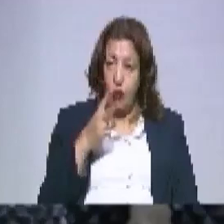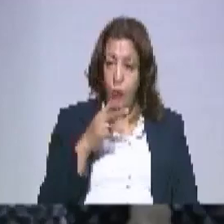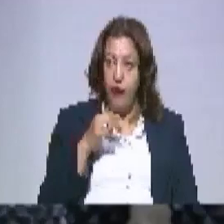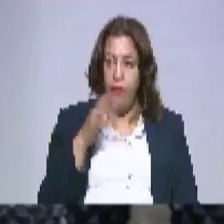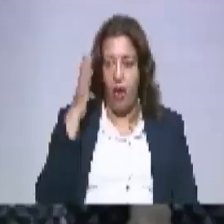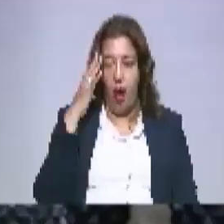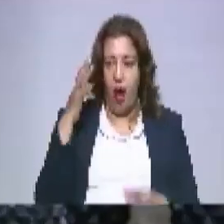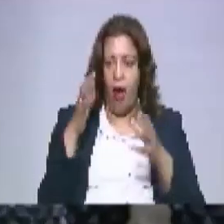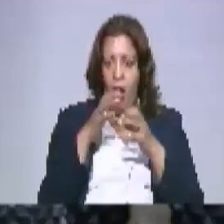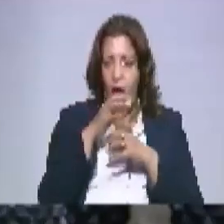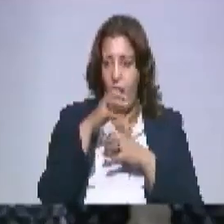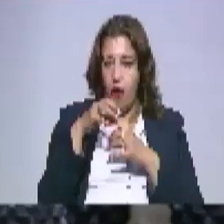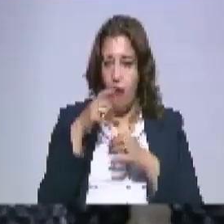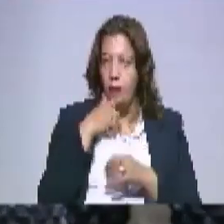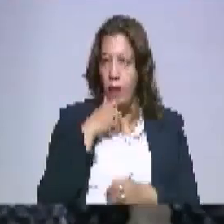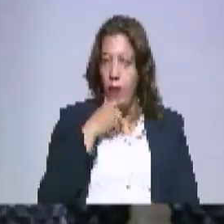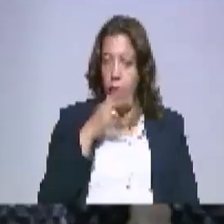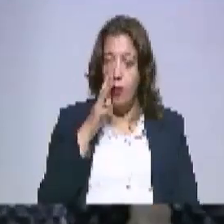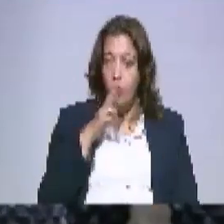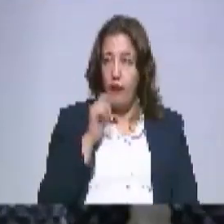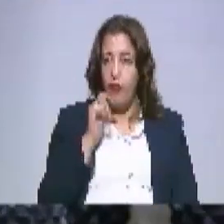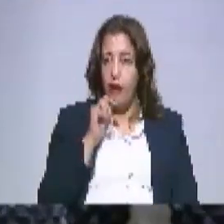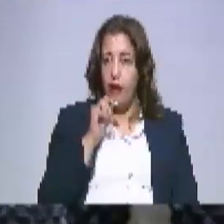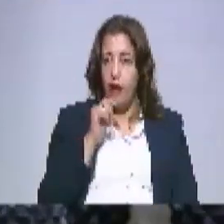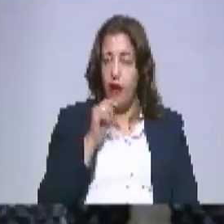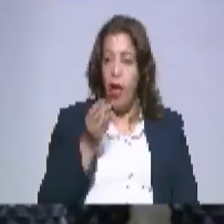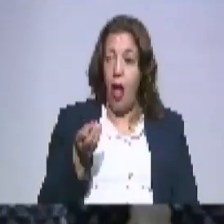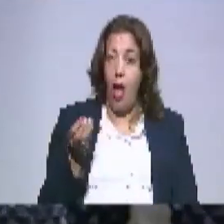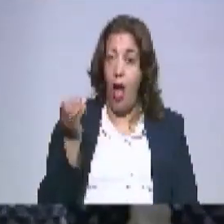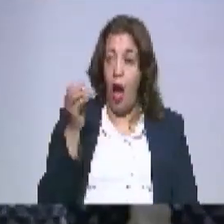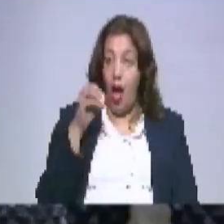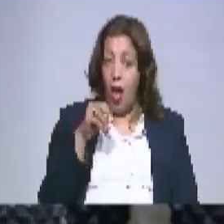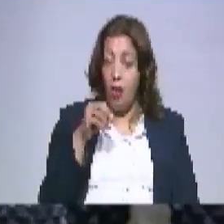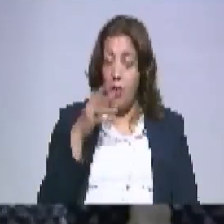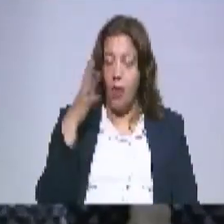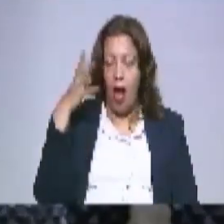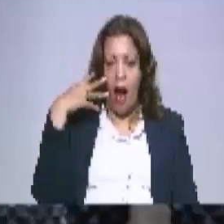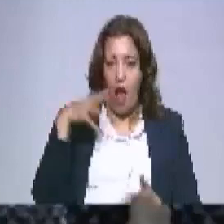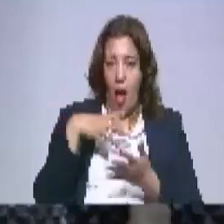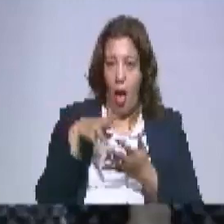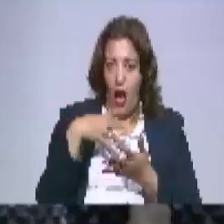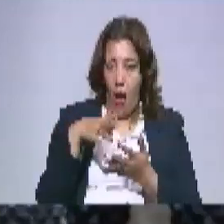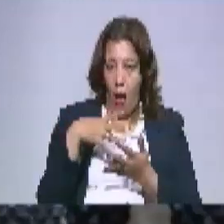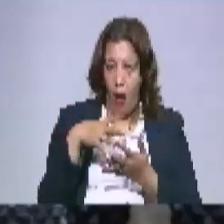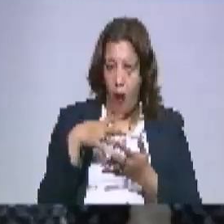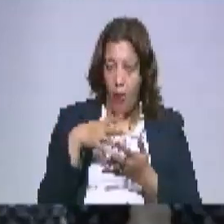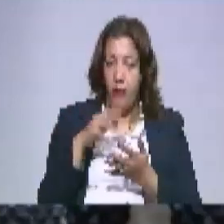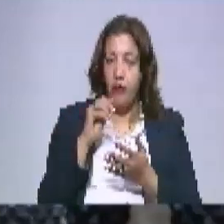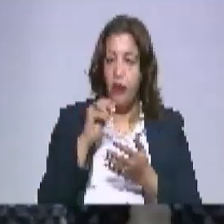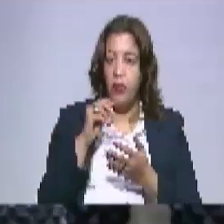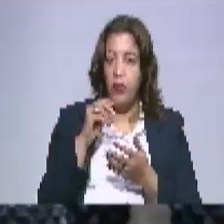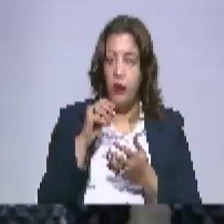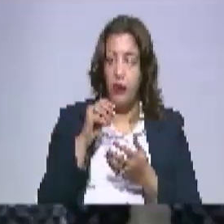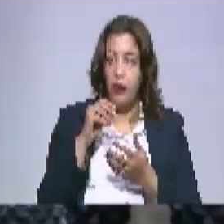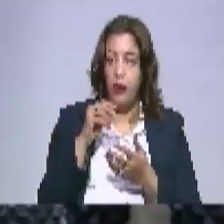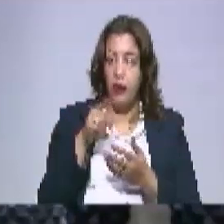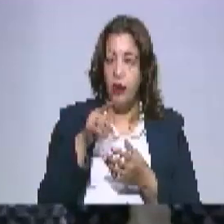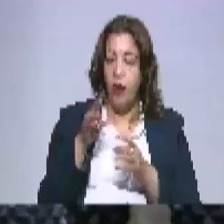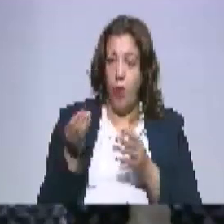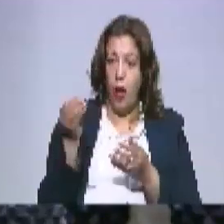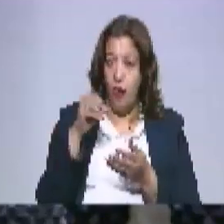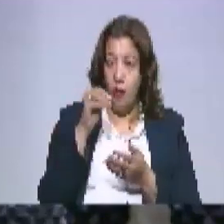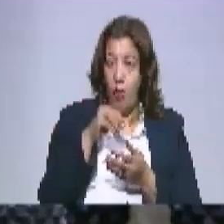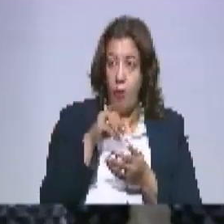معانا. والشيف ضاف على القرنبيط بعد ما حطه في الخلطة الجميلة اللي كان عاملها،